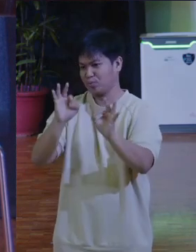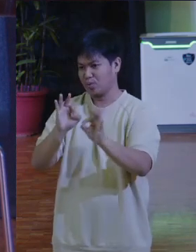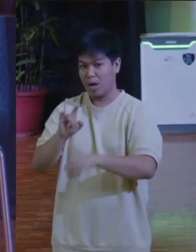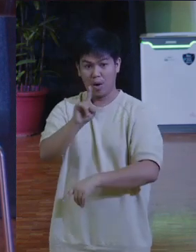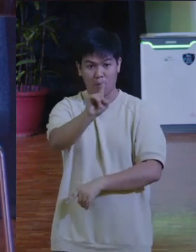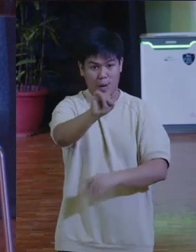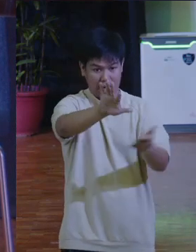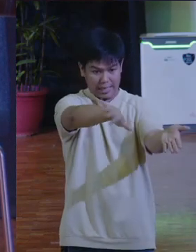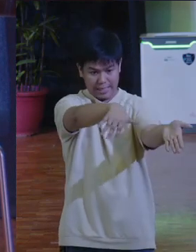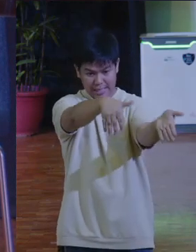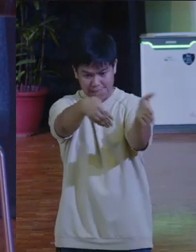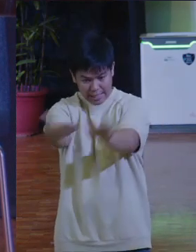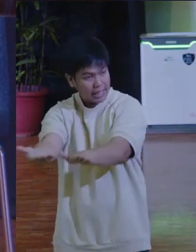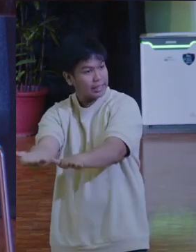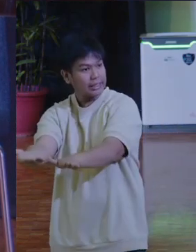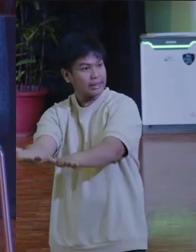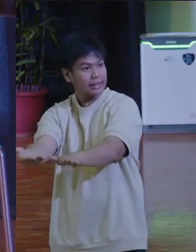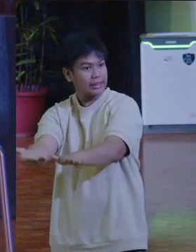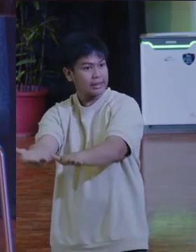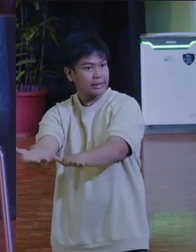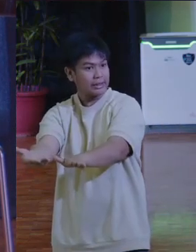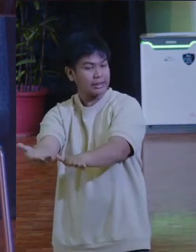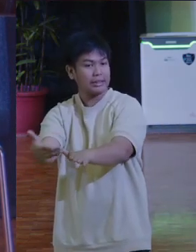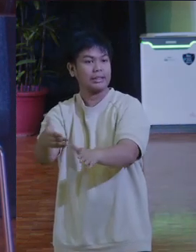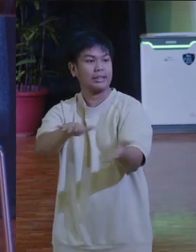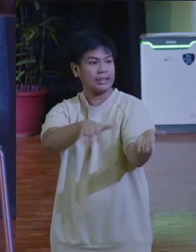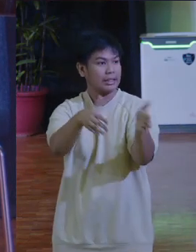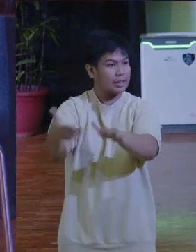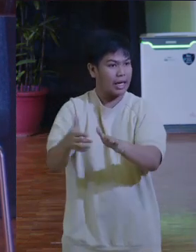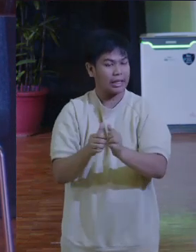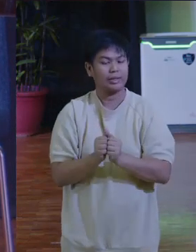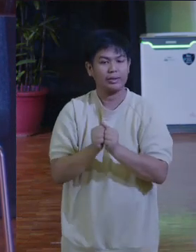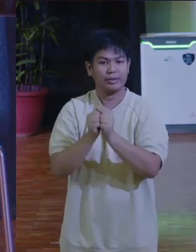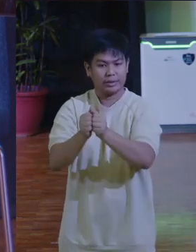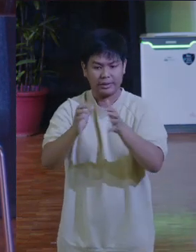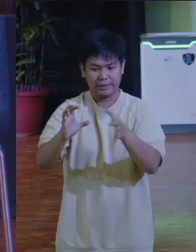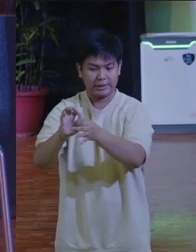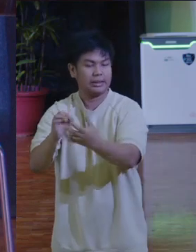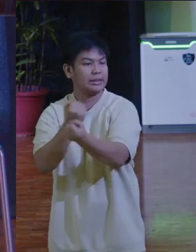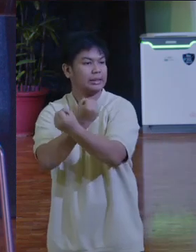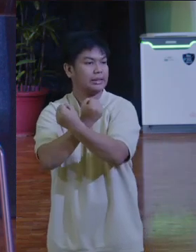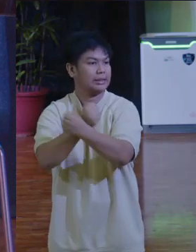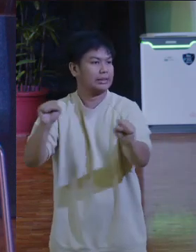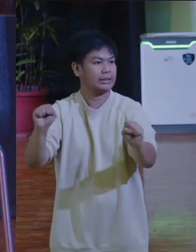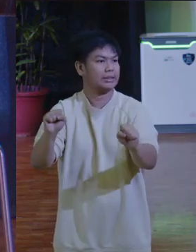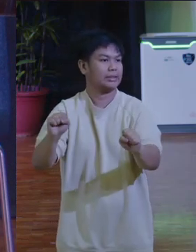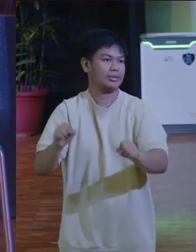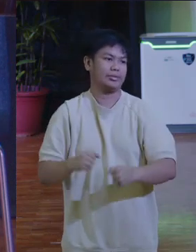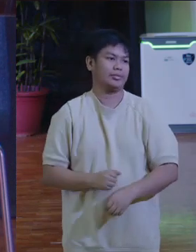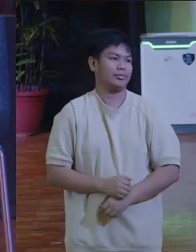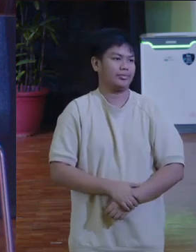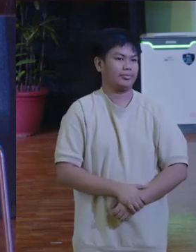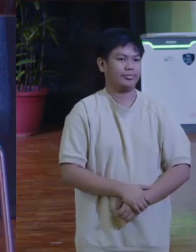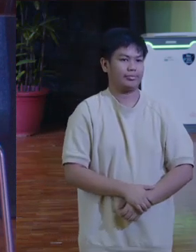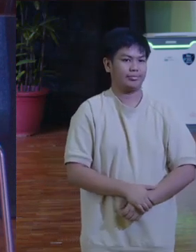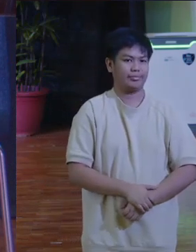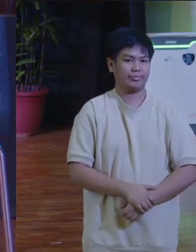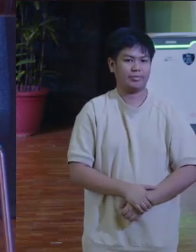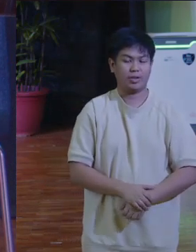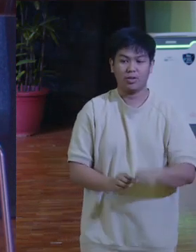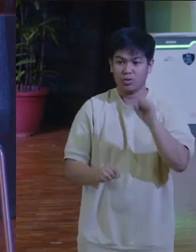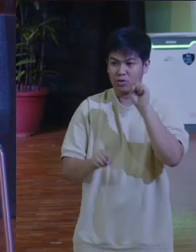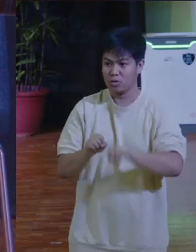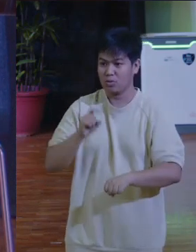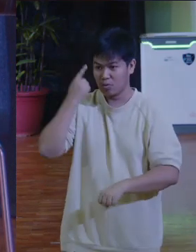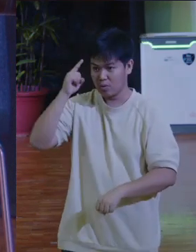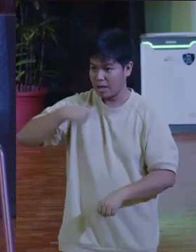has died, meaning died to sin, has been set free from sin. So para